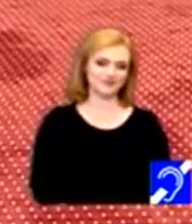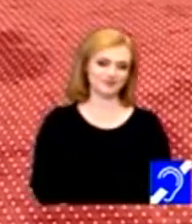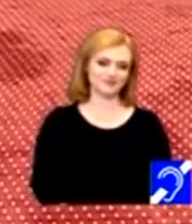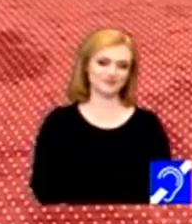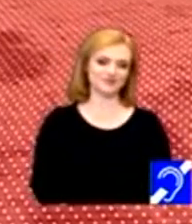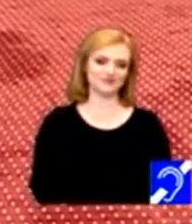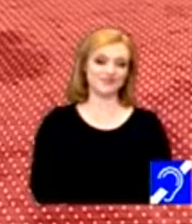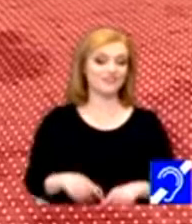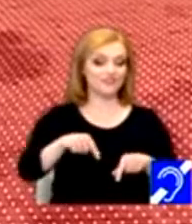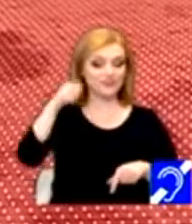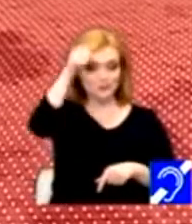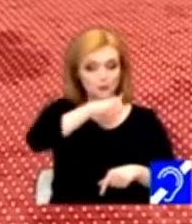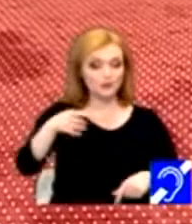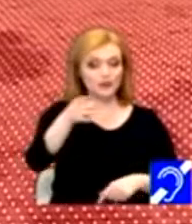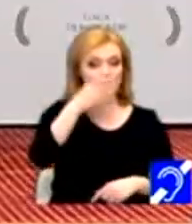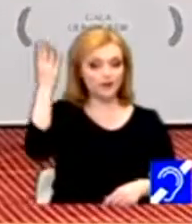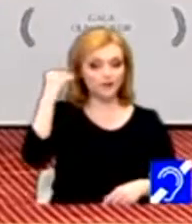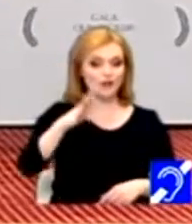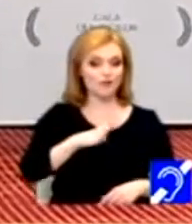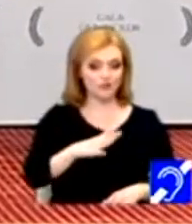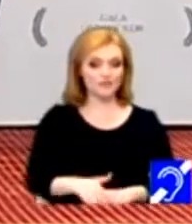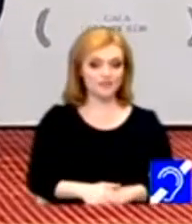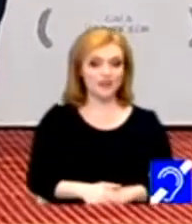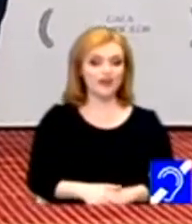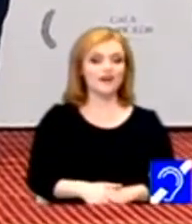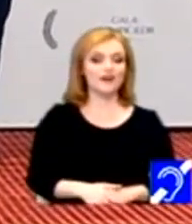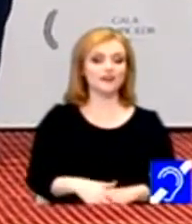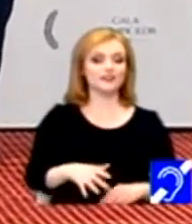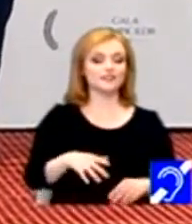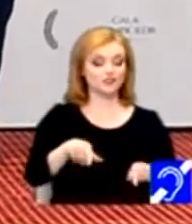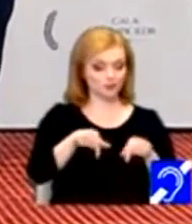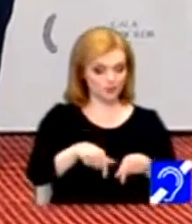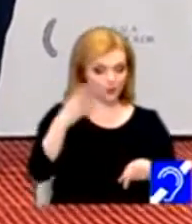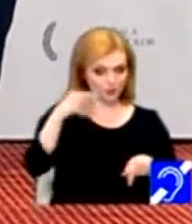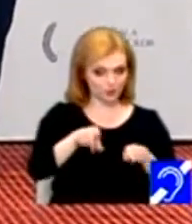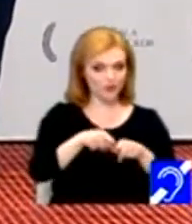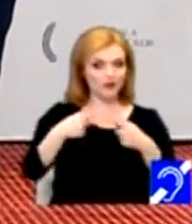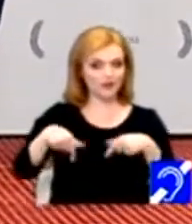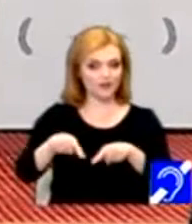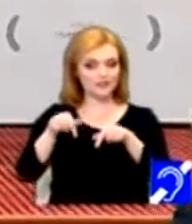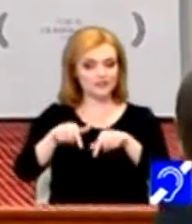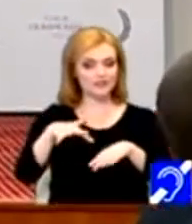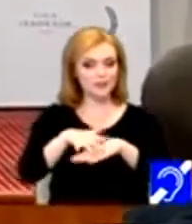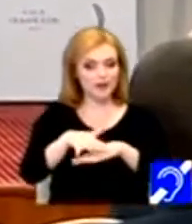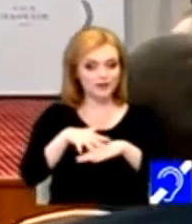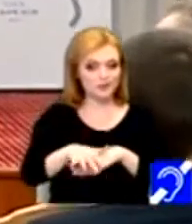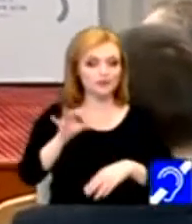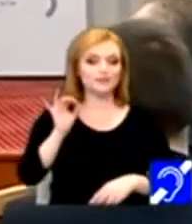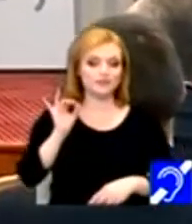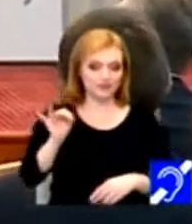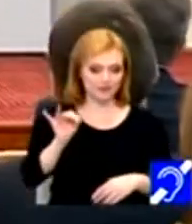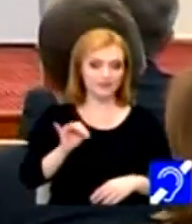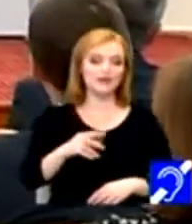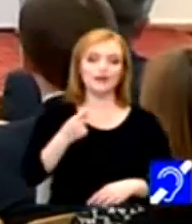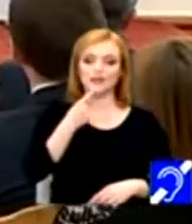și Evaluare. În acest an, Republica Moldova a fost gazda a două concursuri regionale, Olimpiada Balcanică la Matematică și Olimpiada